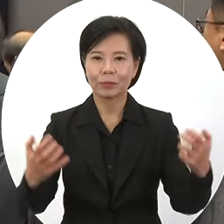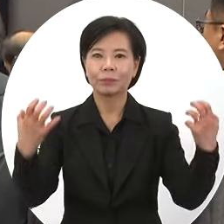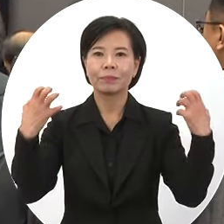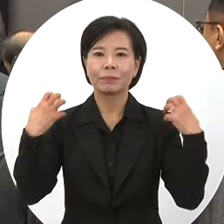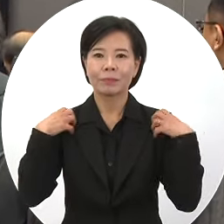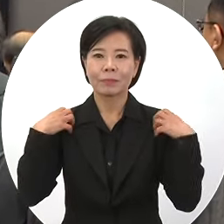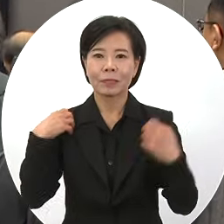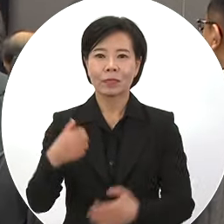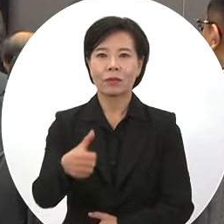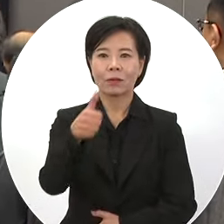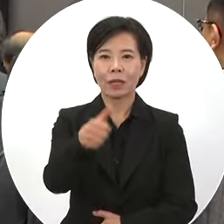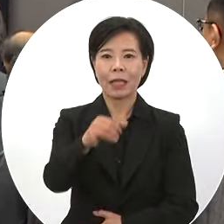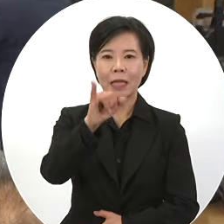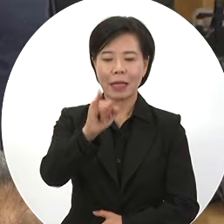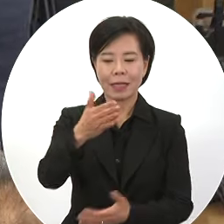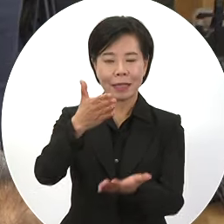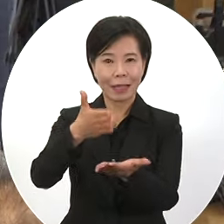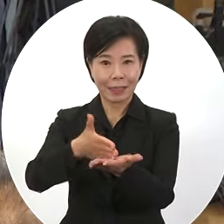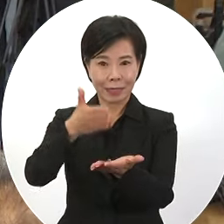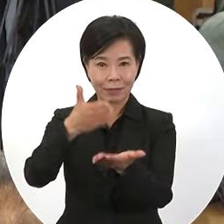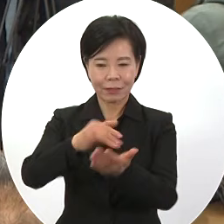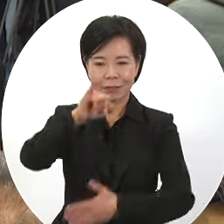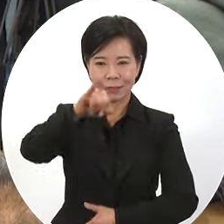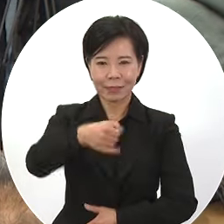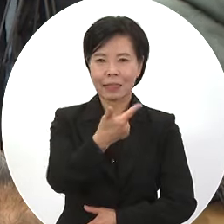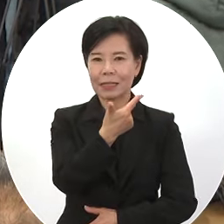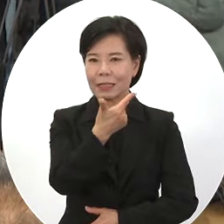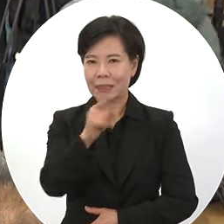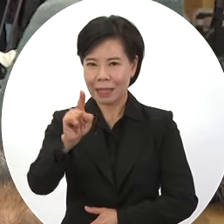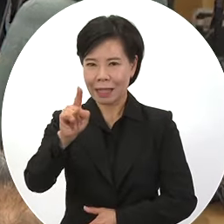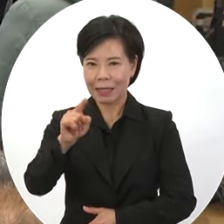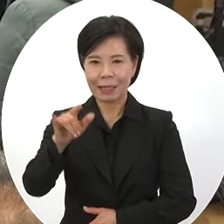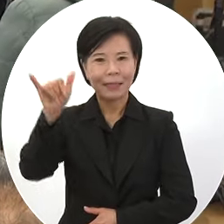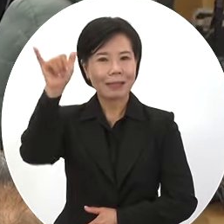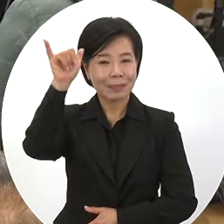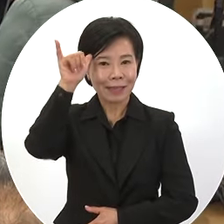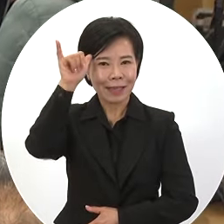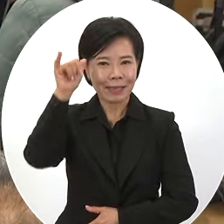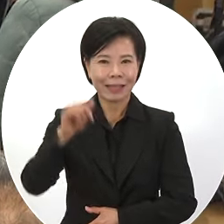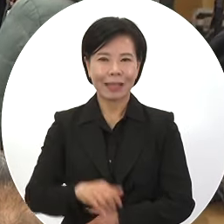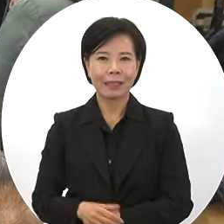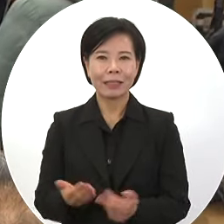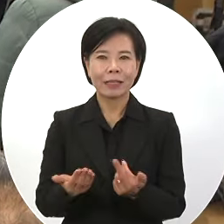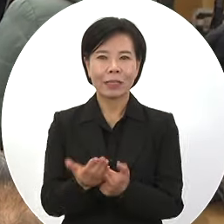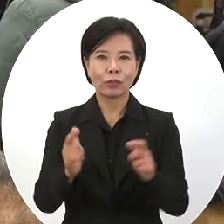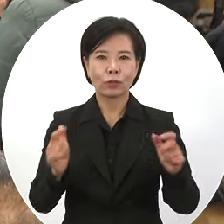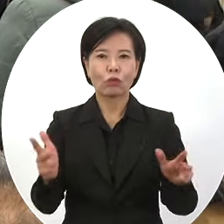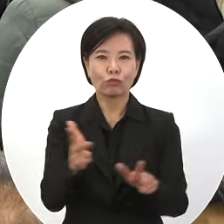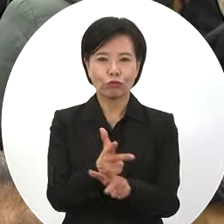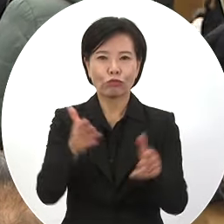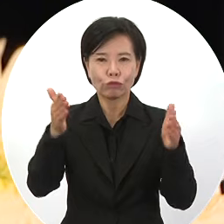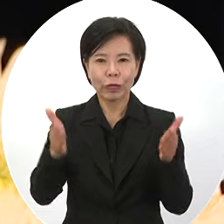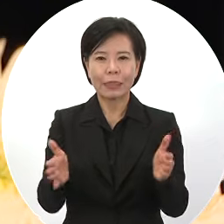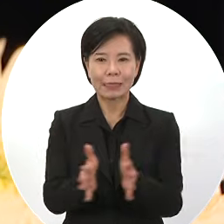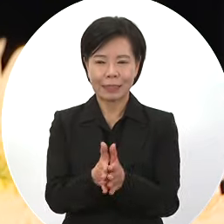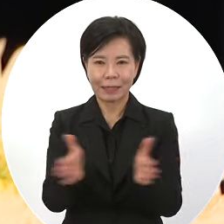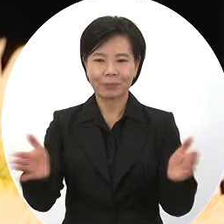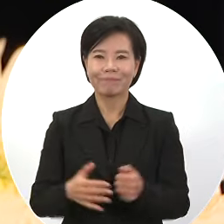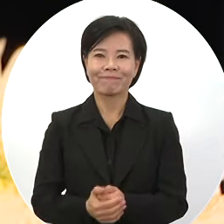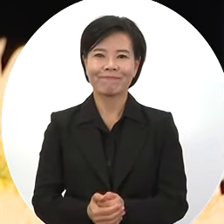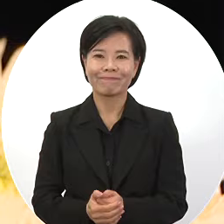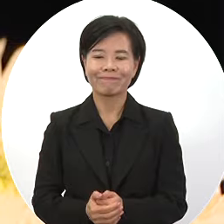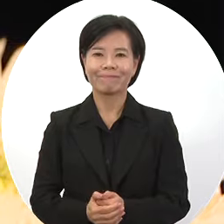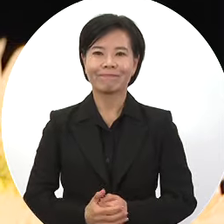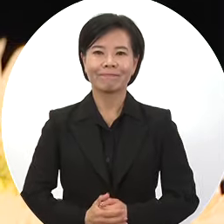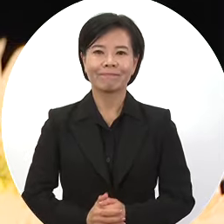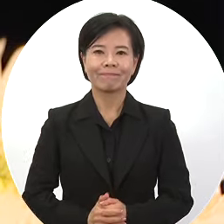안녕하세요. 제주특별자치도 AI 아나운서 제이나입니다. 이번 주 위클리 제주 시작합니다.